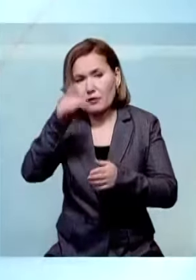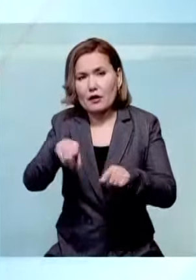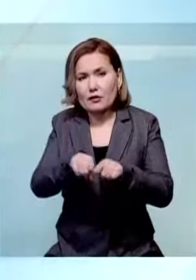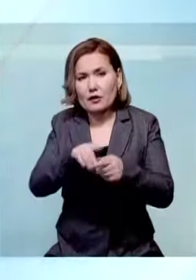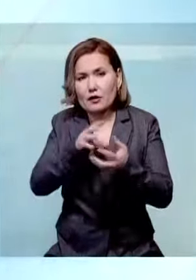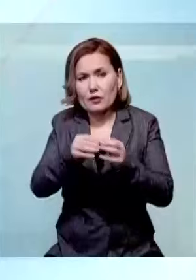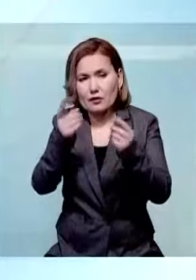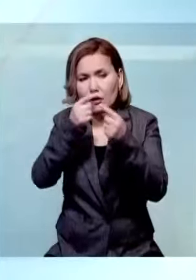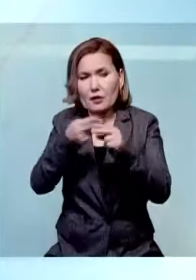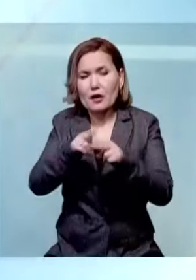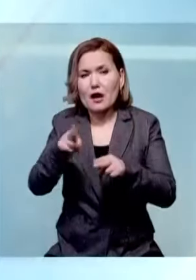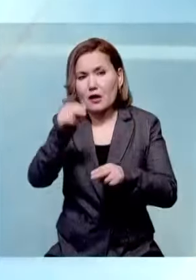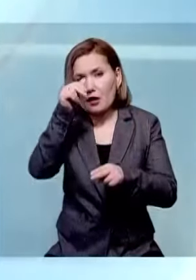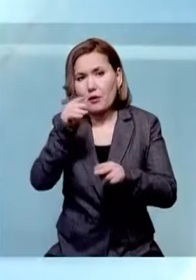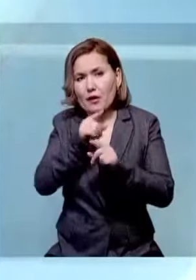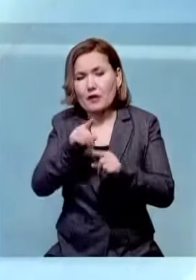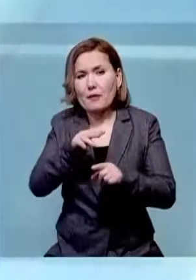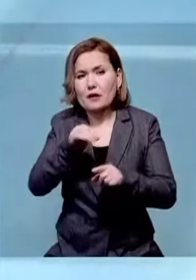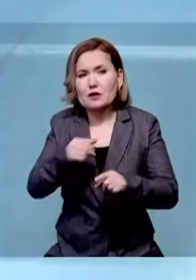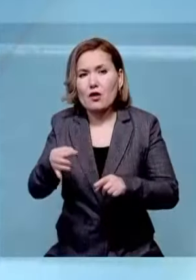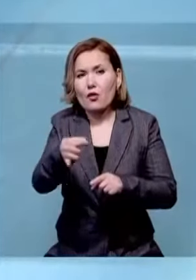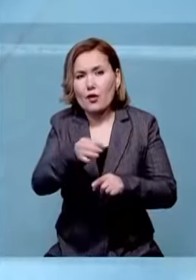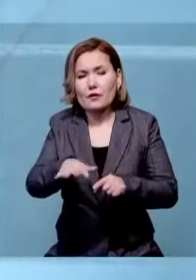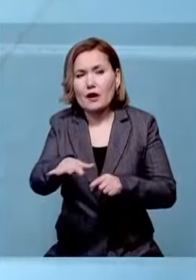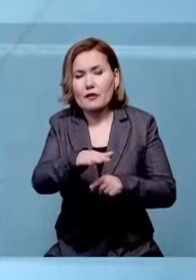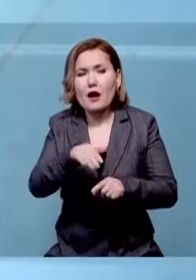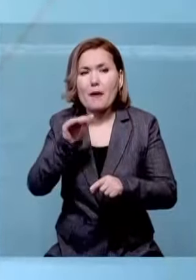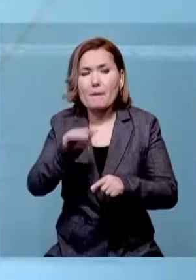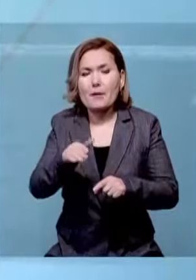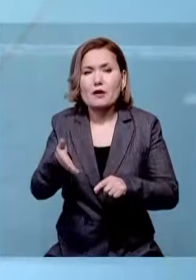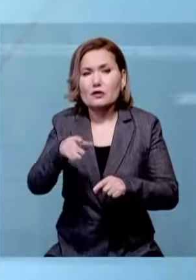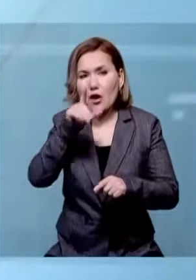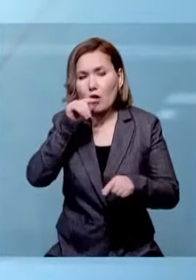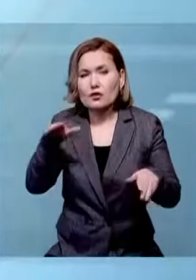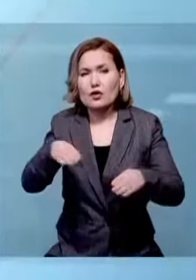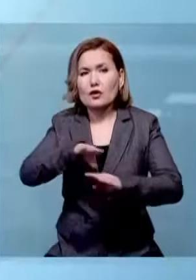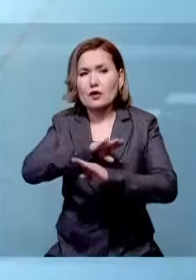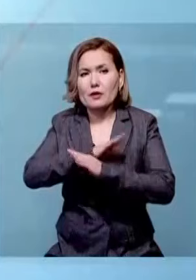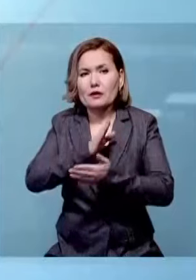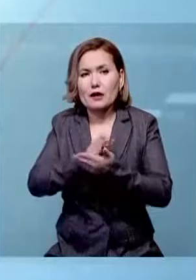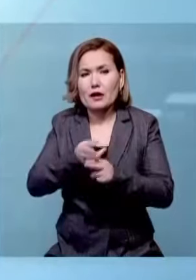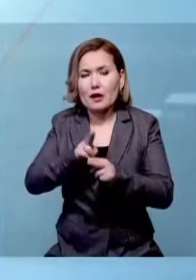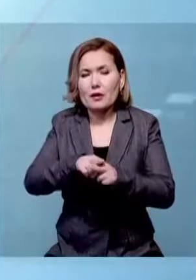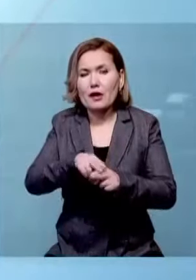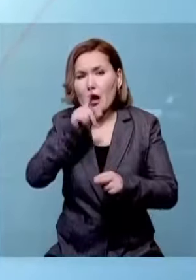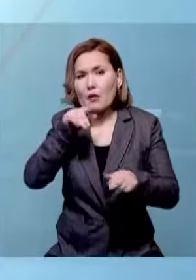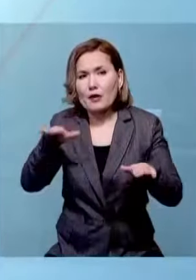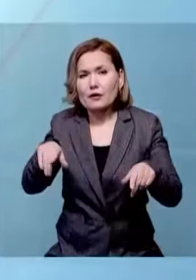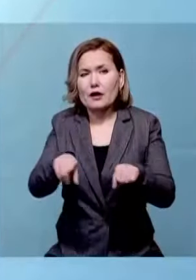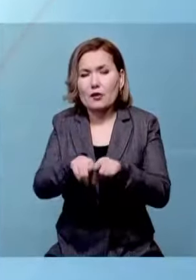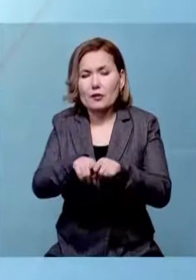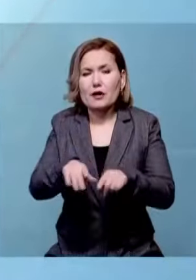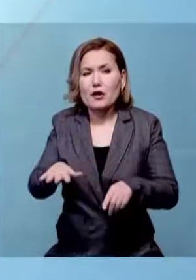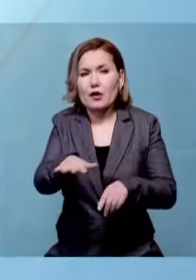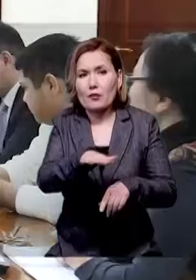мәлімдеме жасады. 90 айынан бері Маңғыстау облысы аумағынан мыңнан астам құстың өлексесі табылды. Мамандардың пікірінше, сарқынды